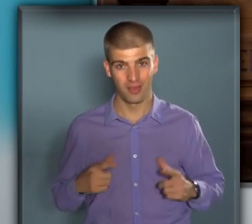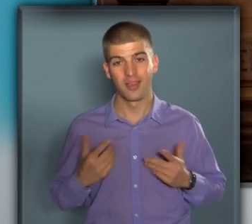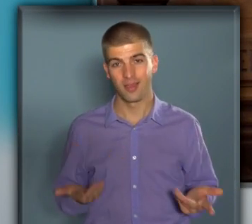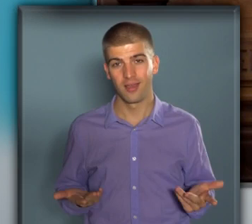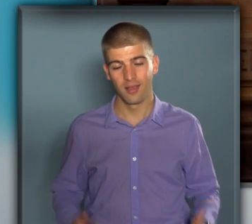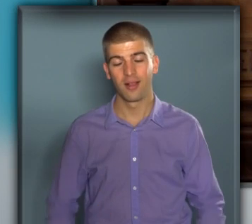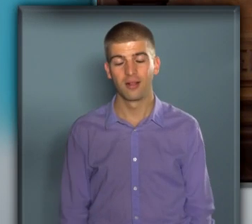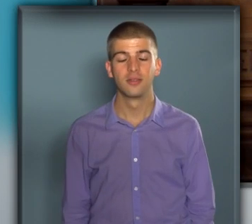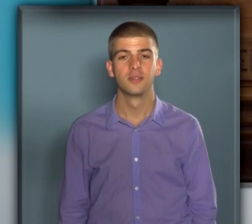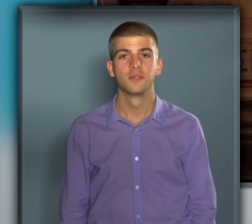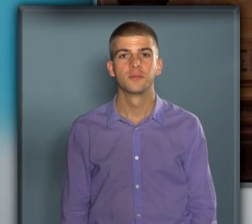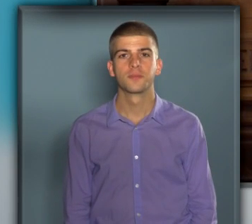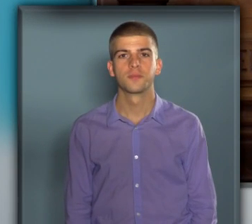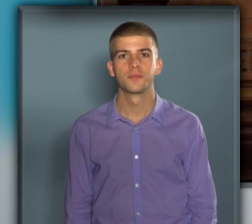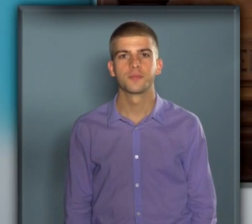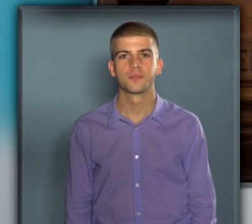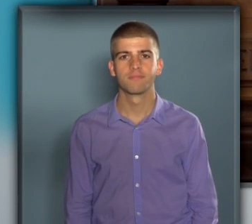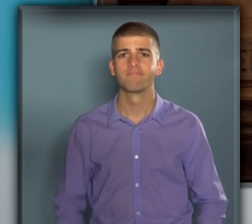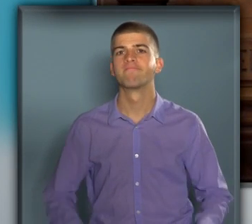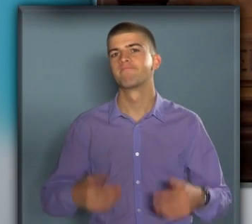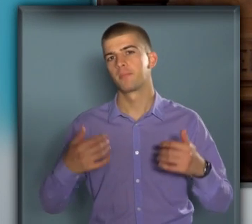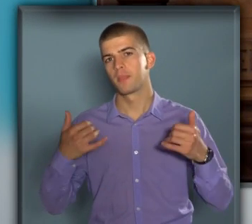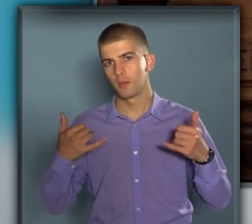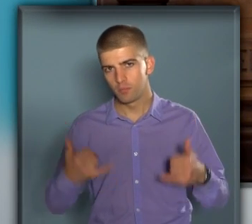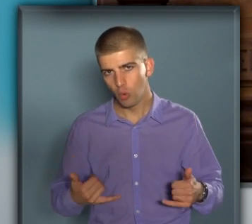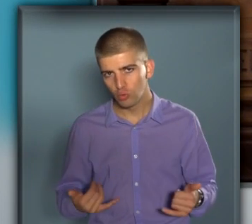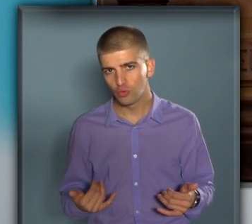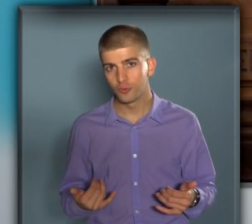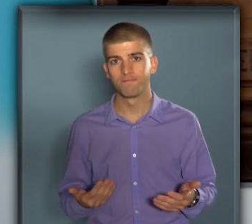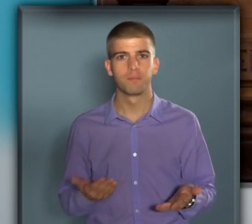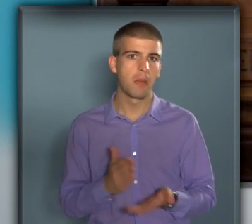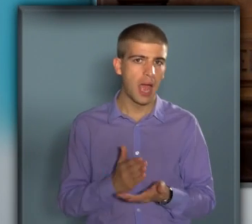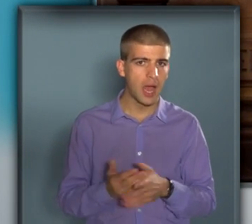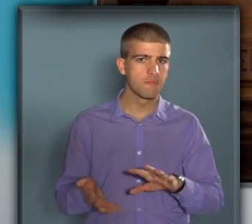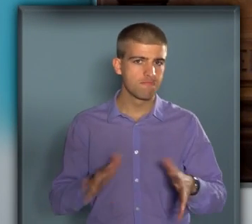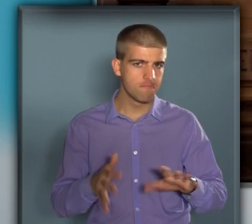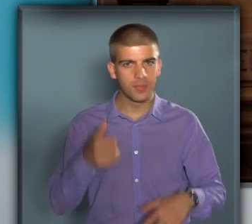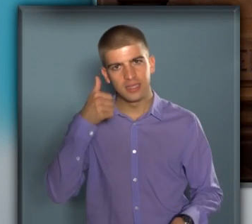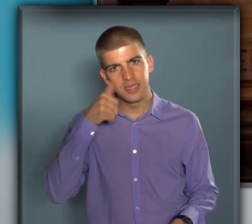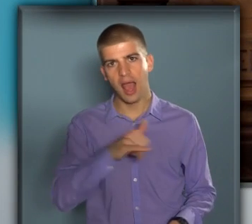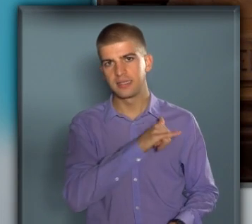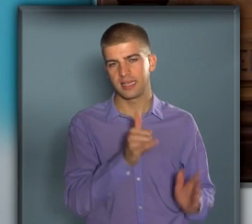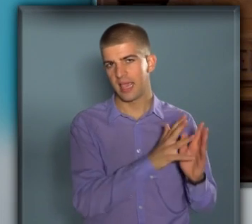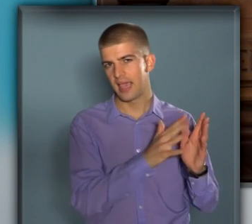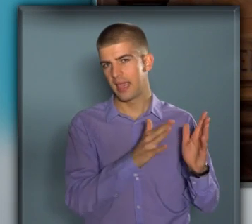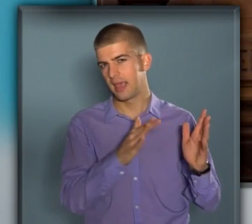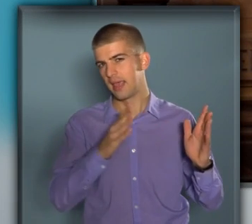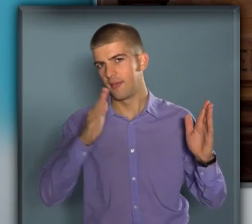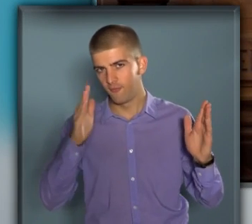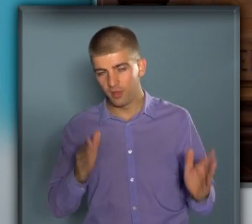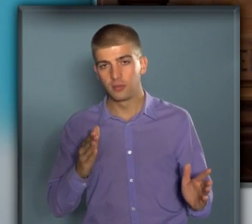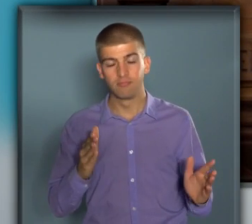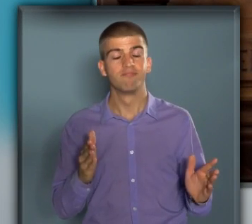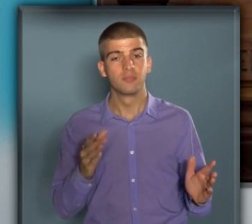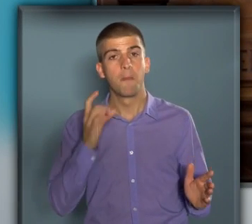a mai életünket, a mai világunkat. Idestova 100 esztendeje annak,